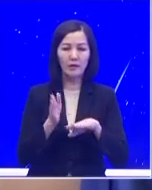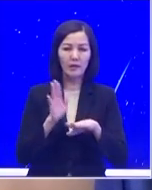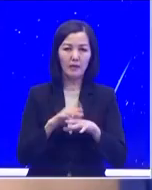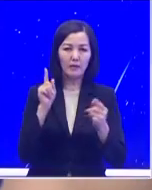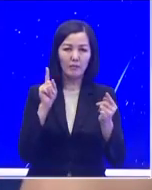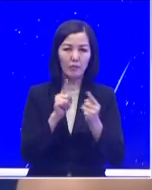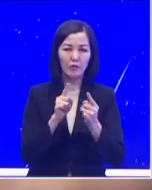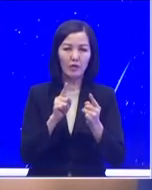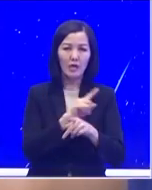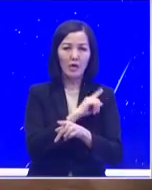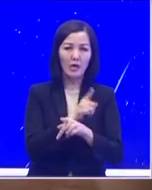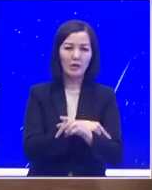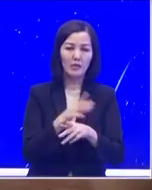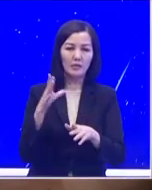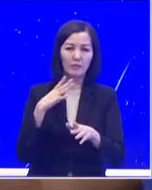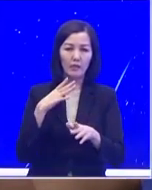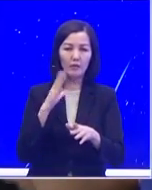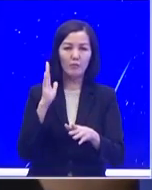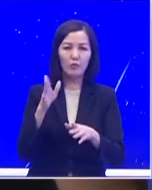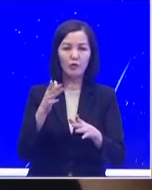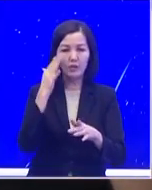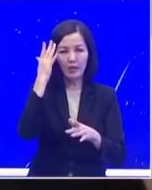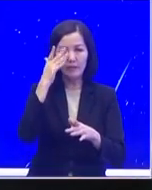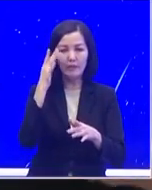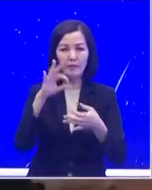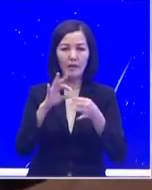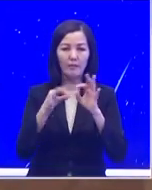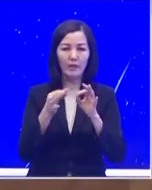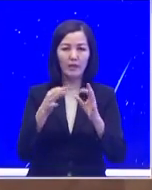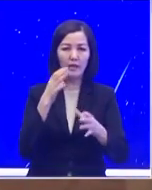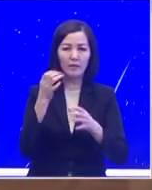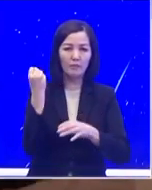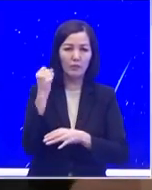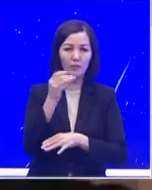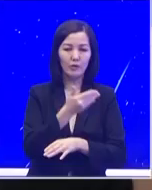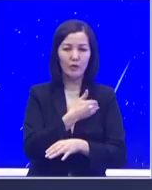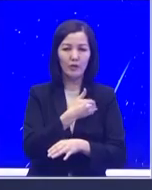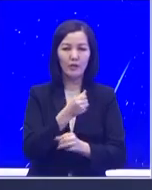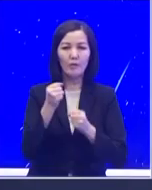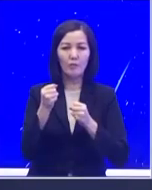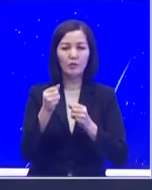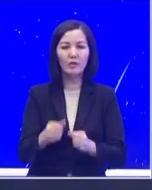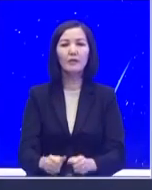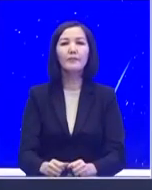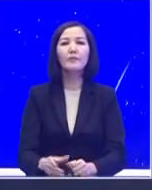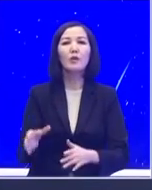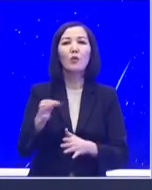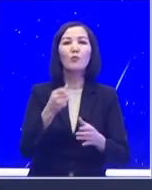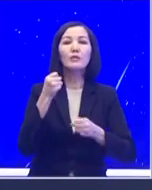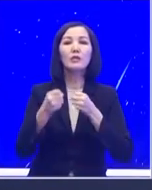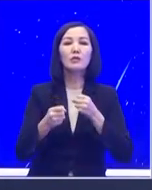Олшақтар арман, олимпиада әлем чемпионы ол. бокстан. Облыстық бокс